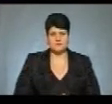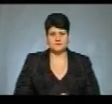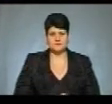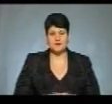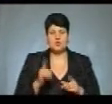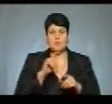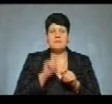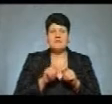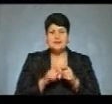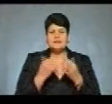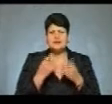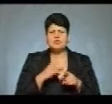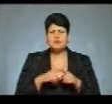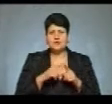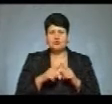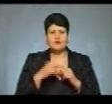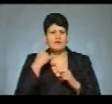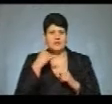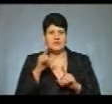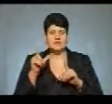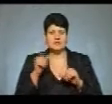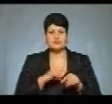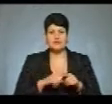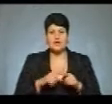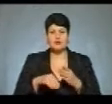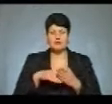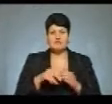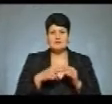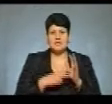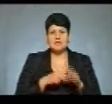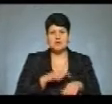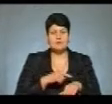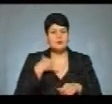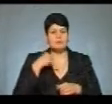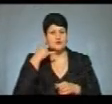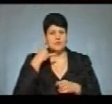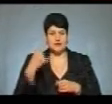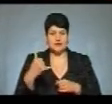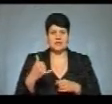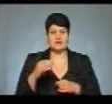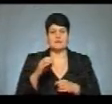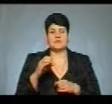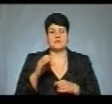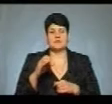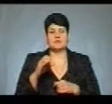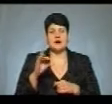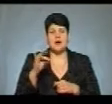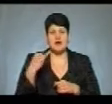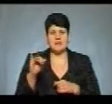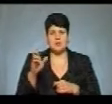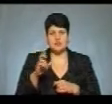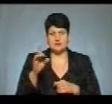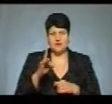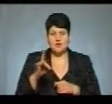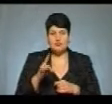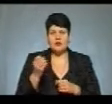Щоб перевірити, наскільки швидко на виклик приїжджає карета швидкої, о 17-й годині ми зателефонували до Родіони Струсь із села Рай Бережанського району, яка